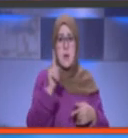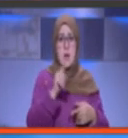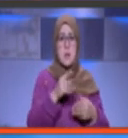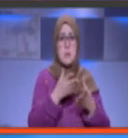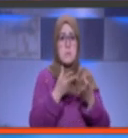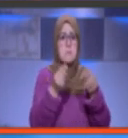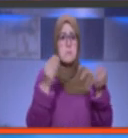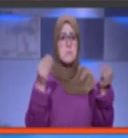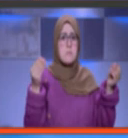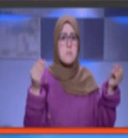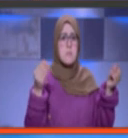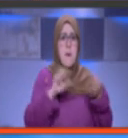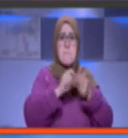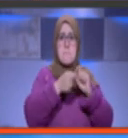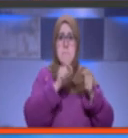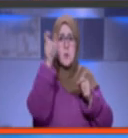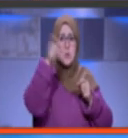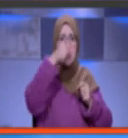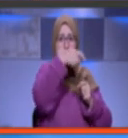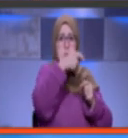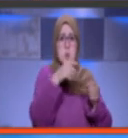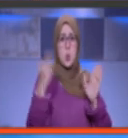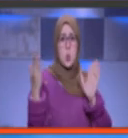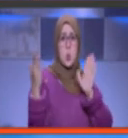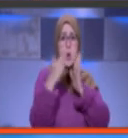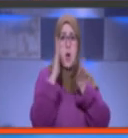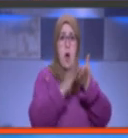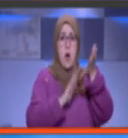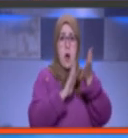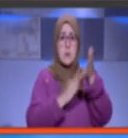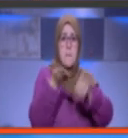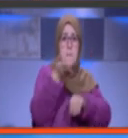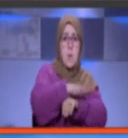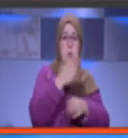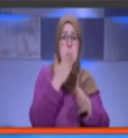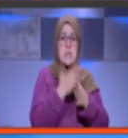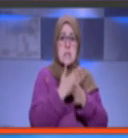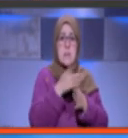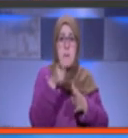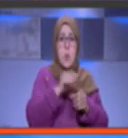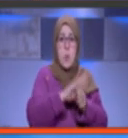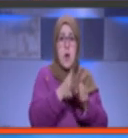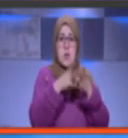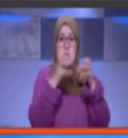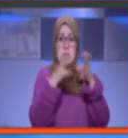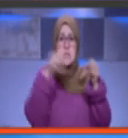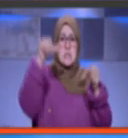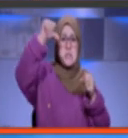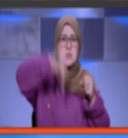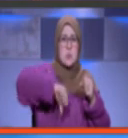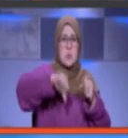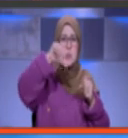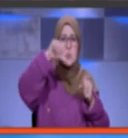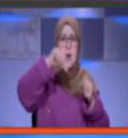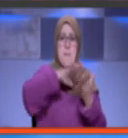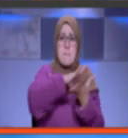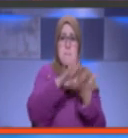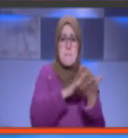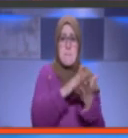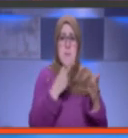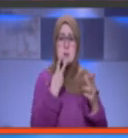الأشخاص يواجهون خطر الموت بسبب الوباء الذي وصفه بأسوأ أزمة منذ الحرب العالمية